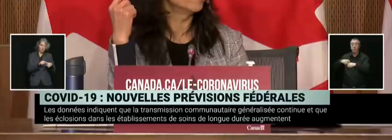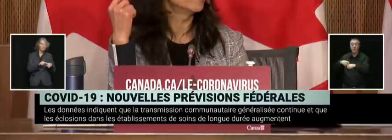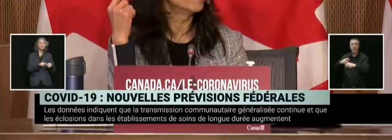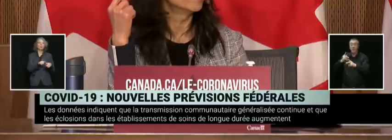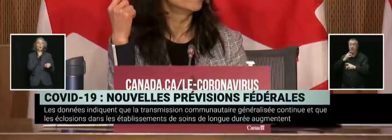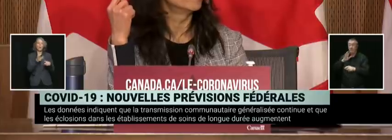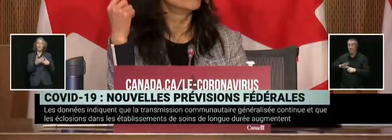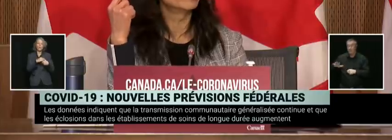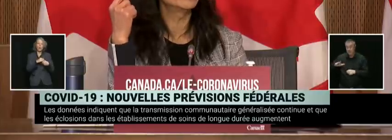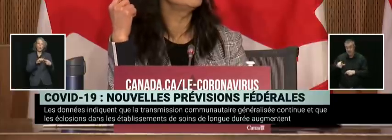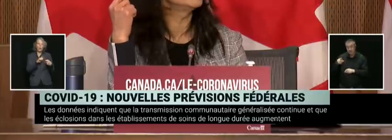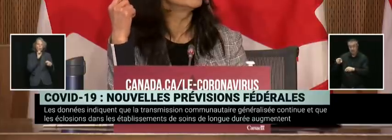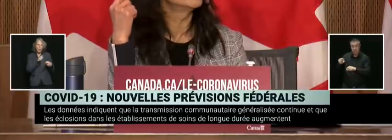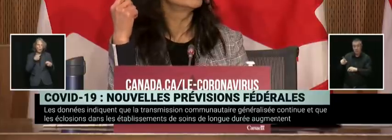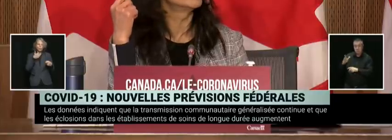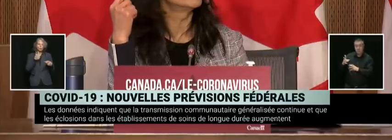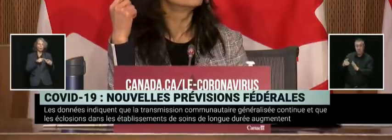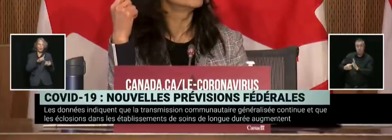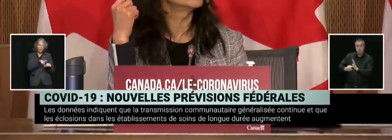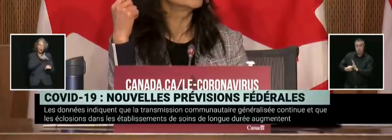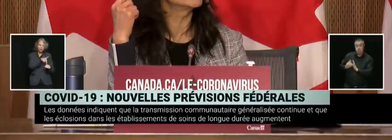premier signe